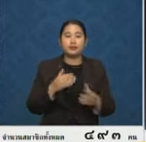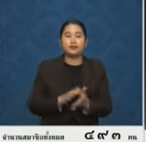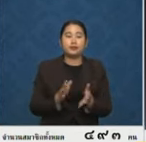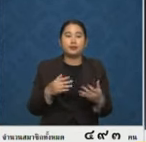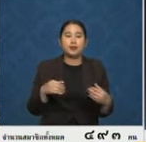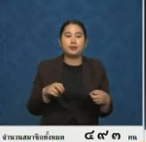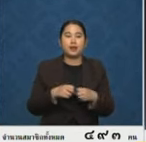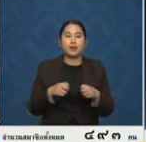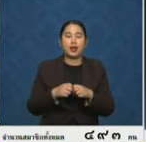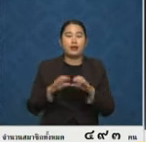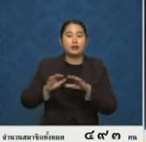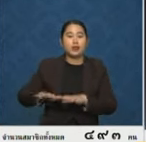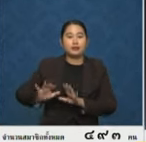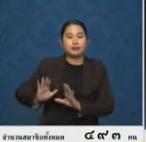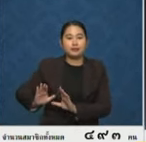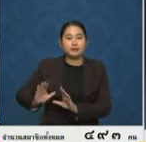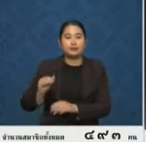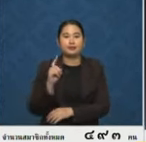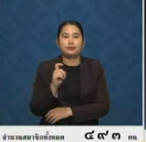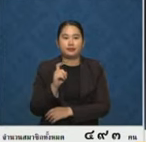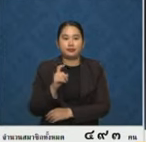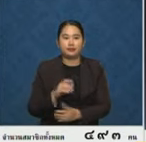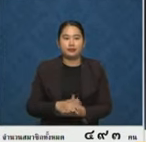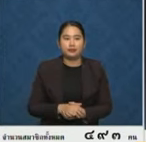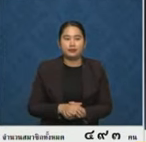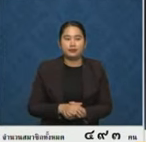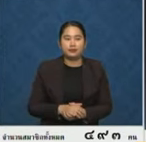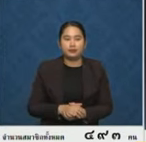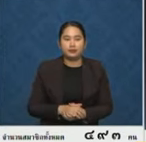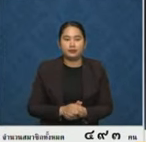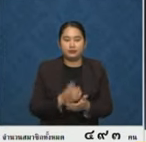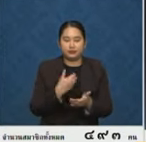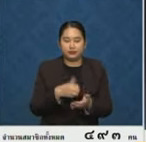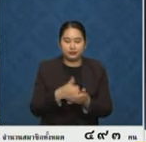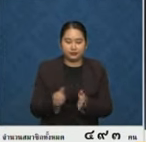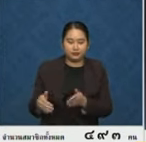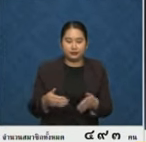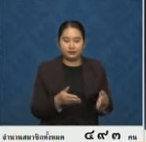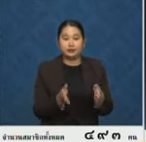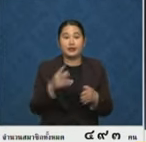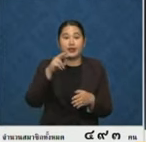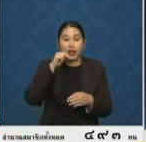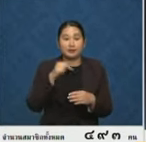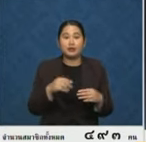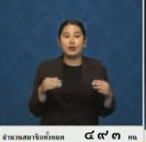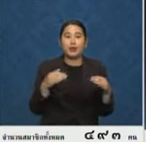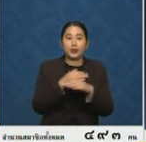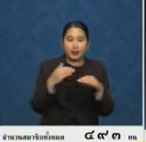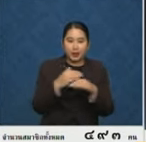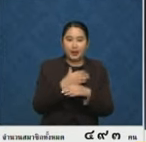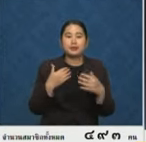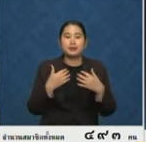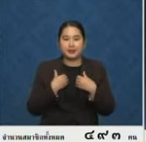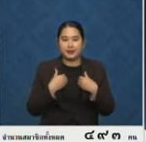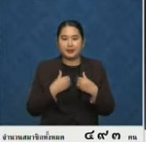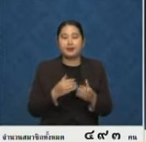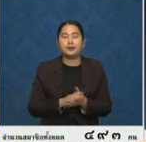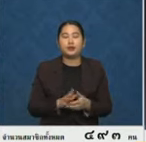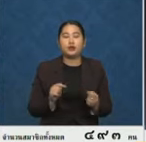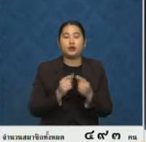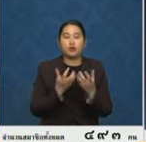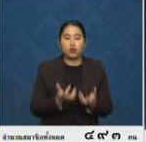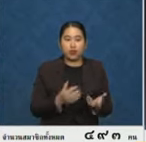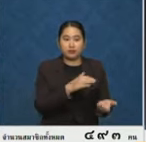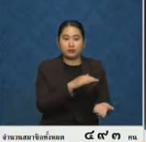สามารถกักเก็บน้ำได้ซึ่งทั้งบริเวณคูน้ำก็เป็นทางสัญจรไปมาของประชาชนรวมทั้งเป็นการขน